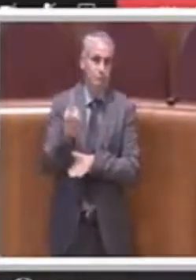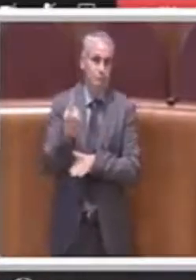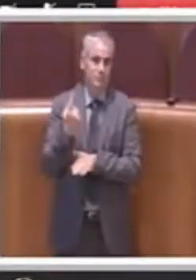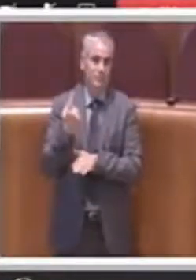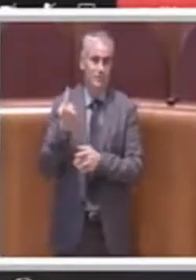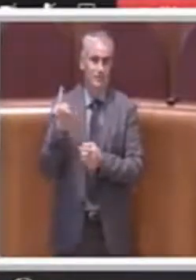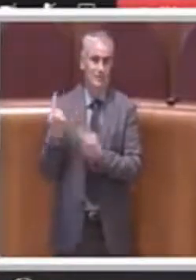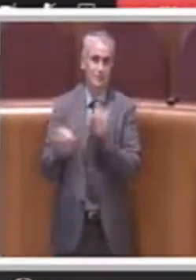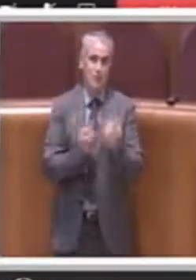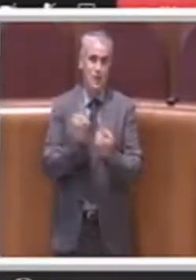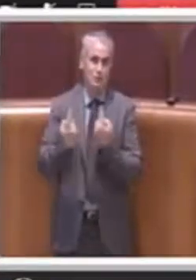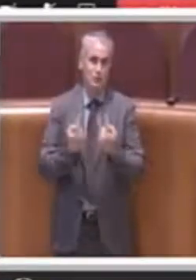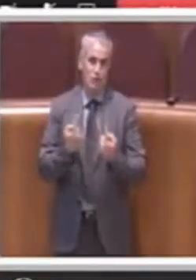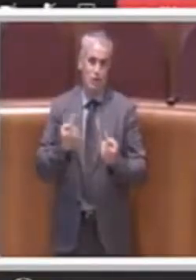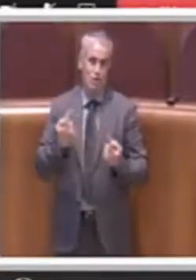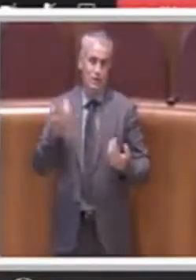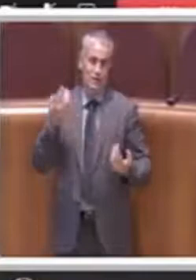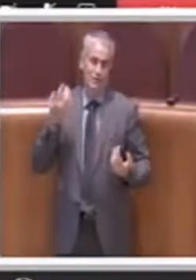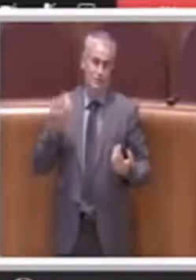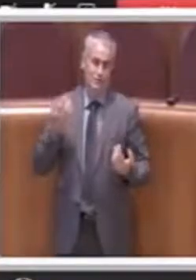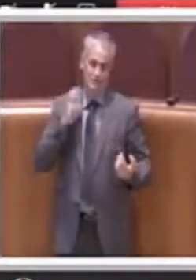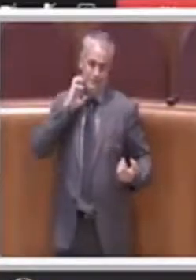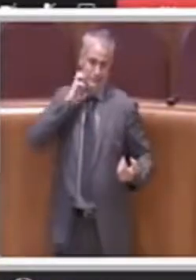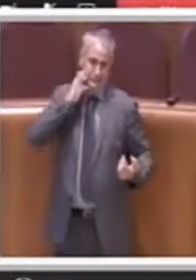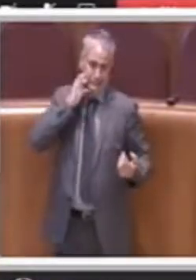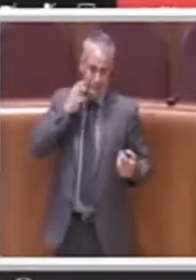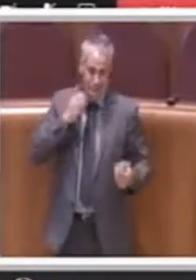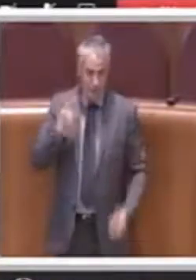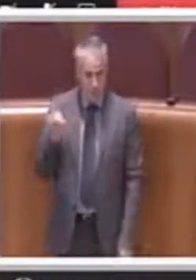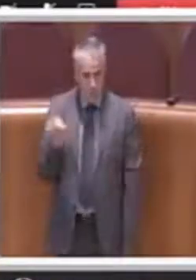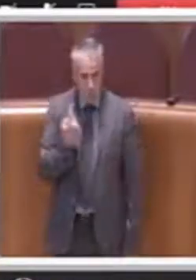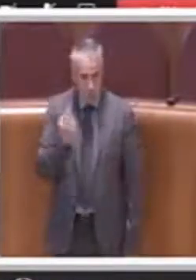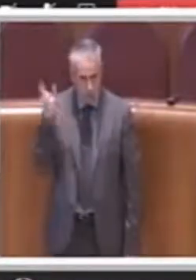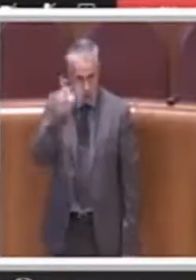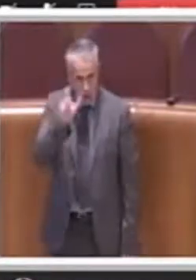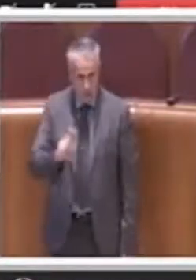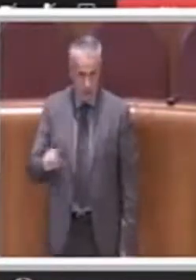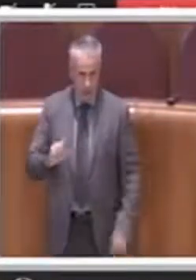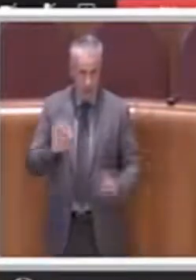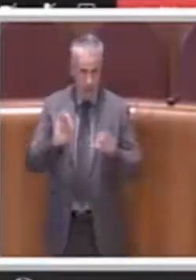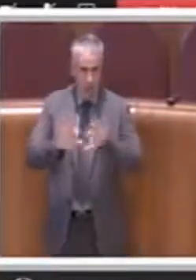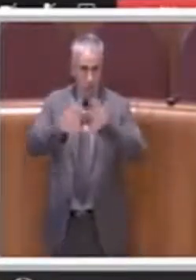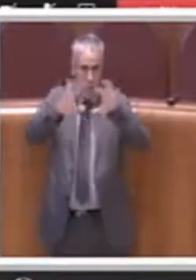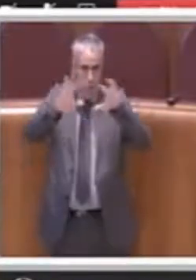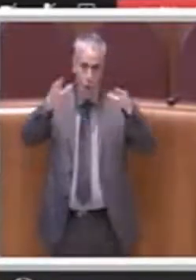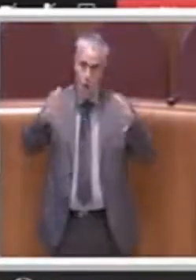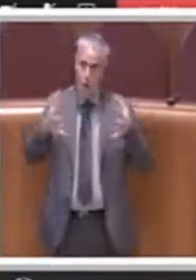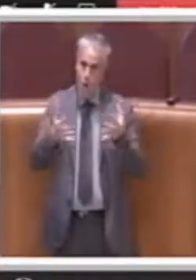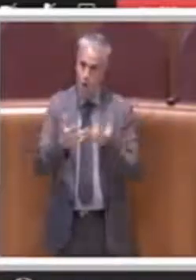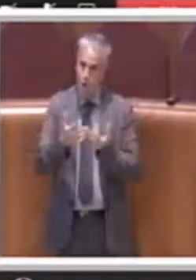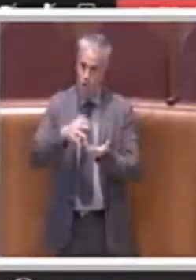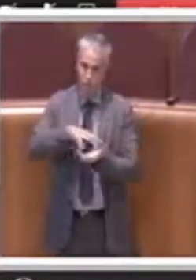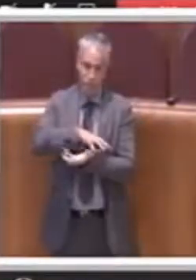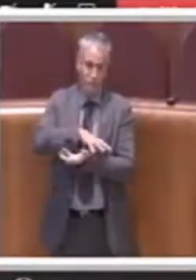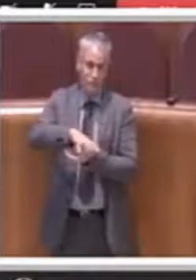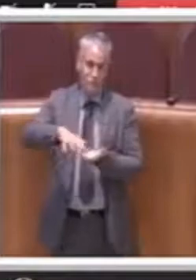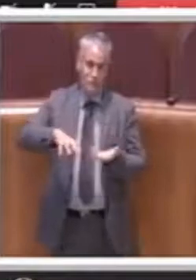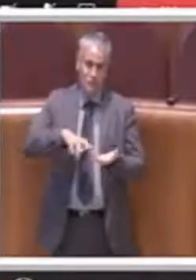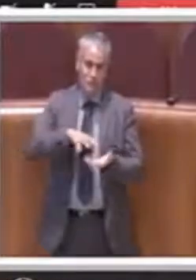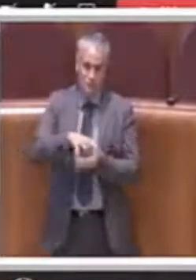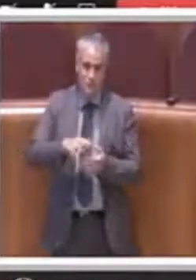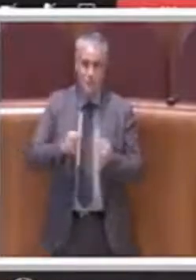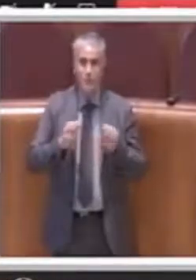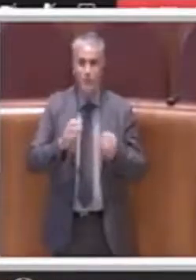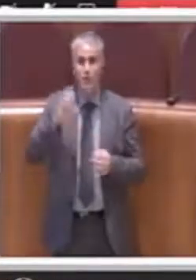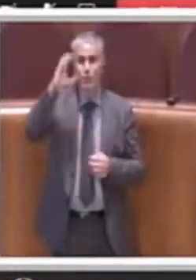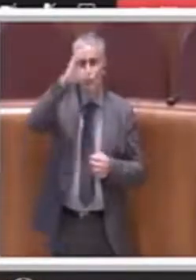così, straordinario, che non solo ha coinvolto noi come nazione, ma ha coinvolto tutto il mondo. Come vedete, quando si parla anche di